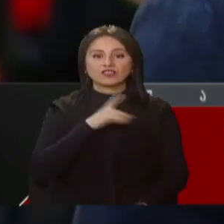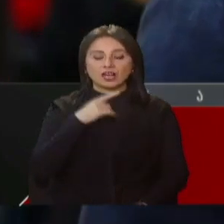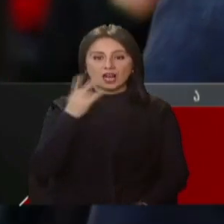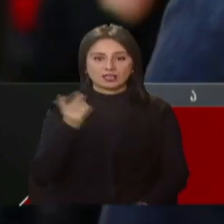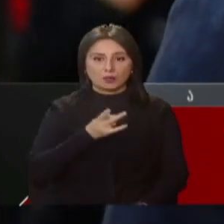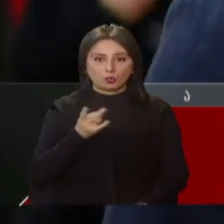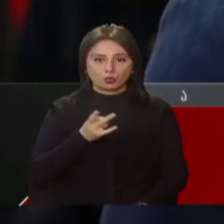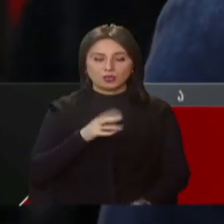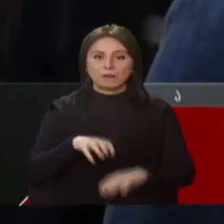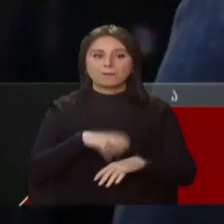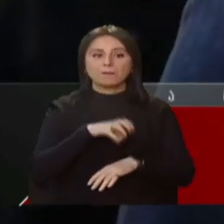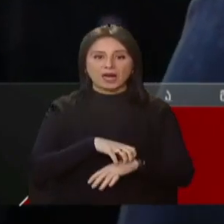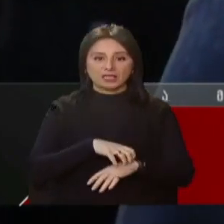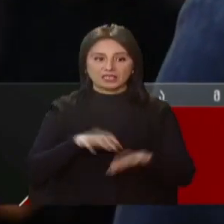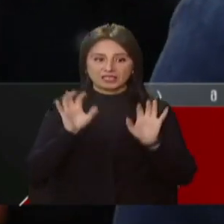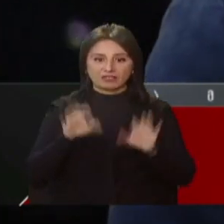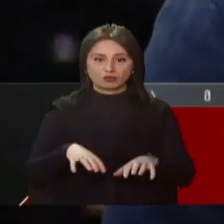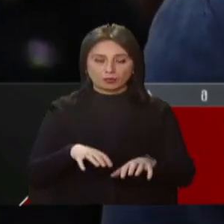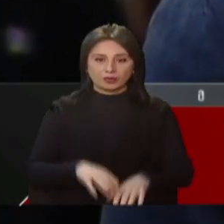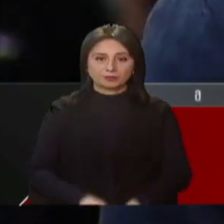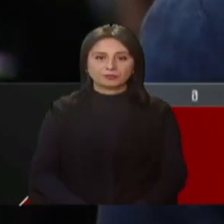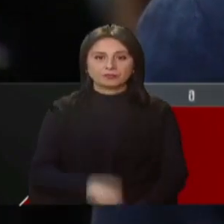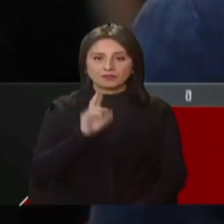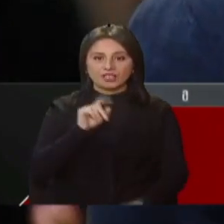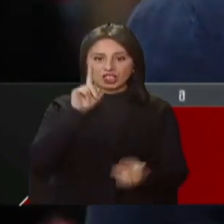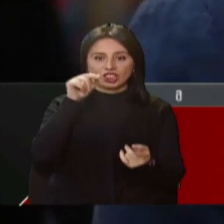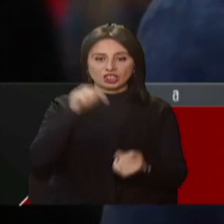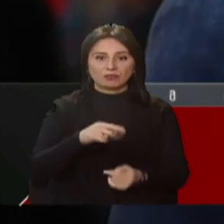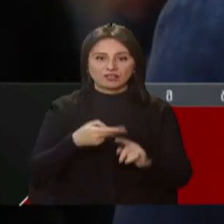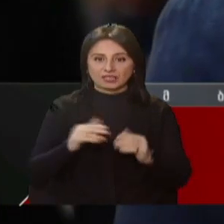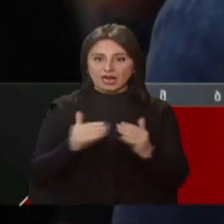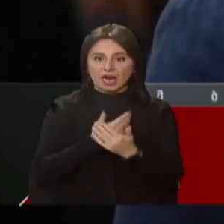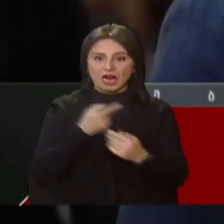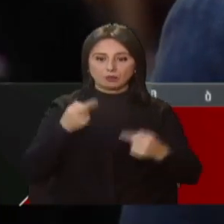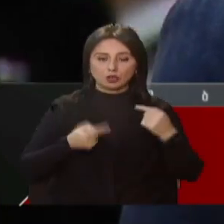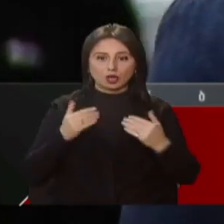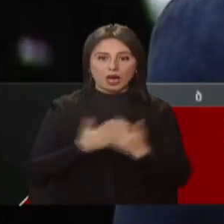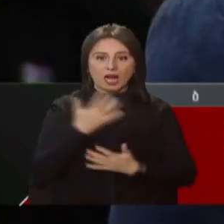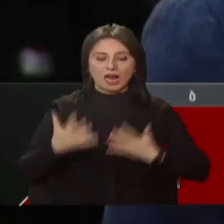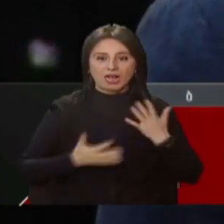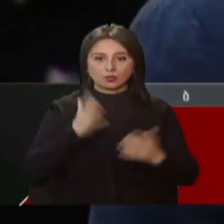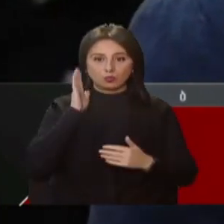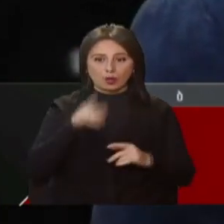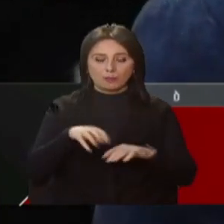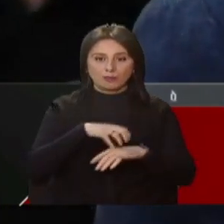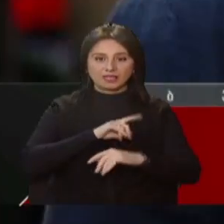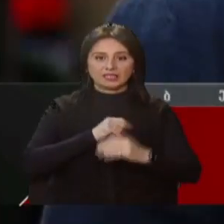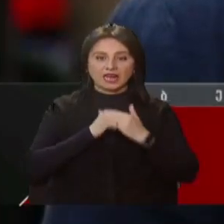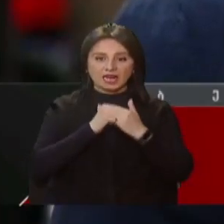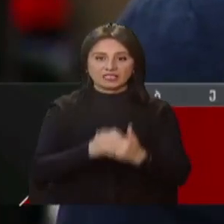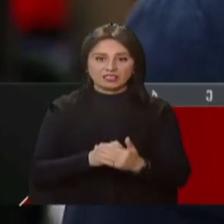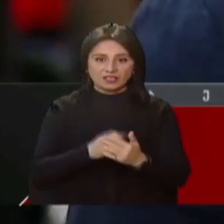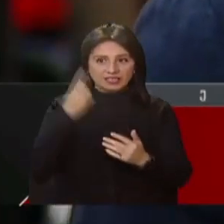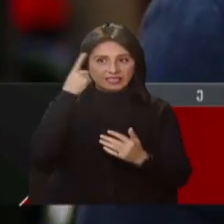თქმა უნდა, პარტიის თავმჯდომარე და შესაბამისად ის ახალი ბრძოლით, ახალი ენერგიით აპირებს აპარტიის გაძლიერებასაც.